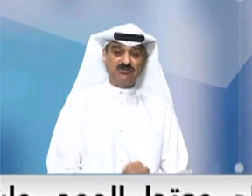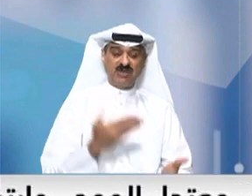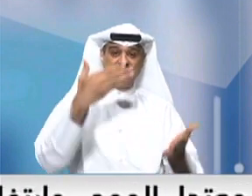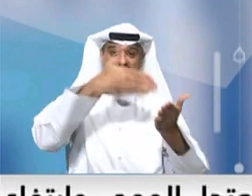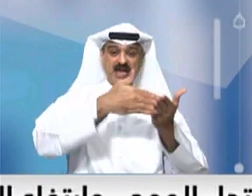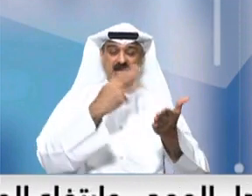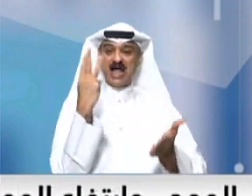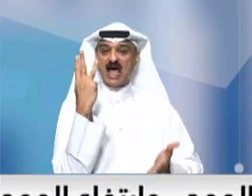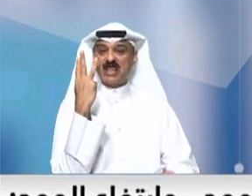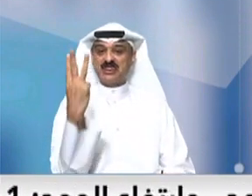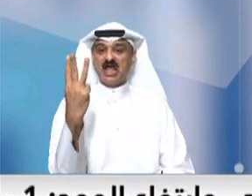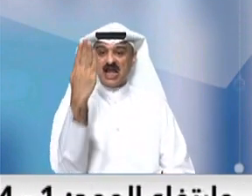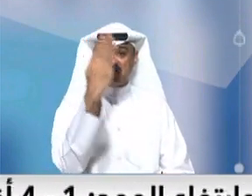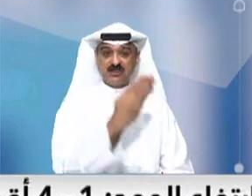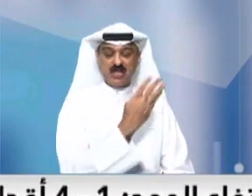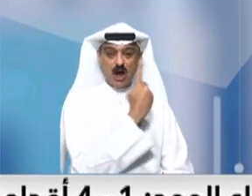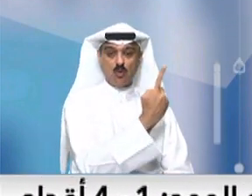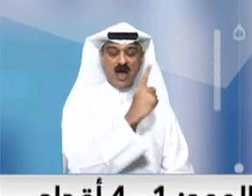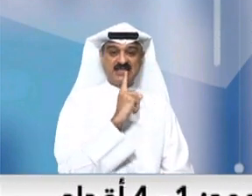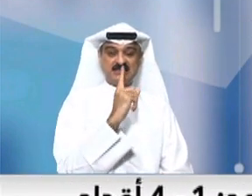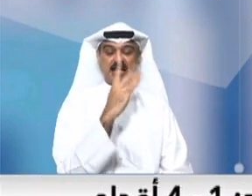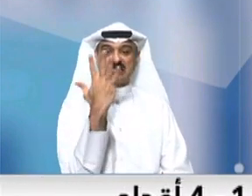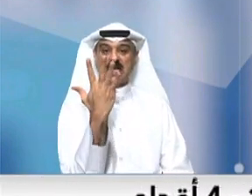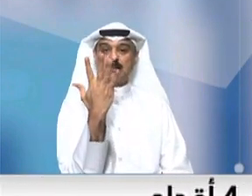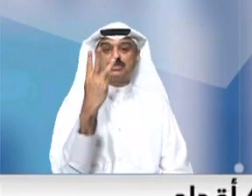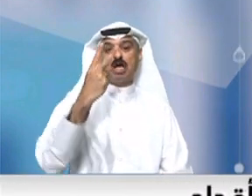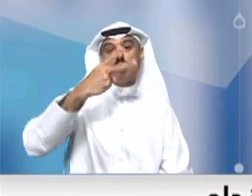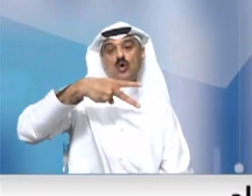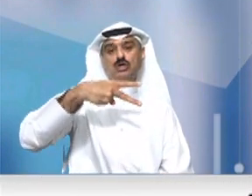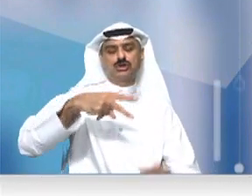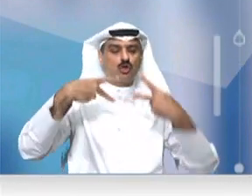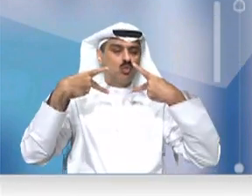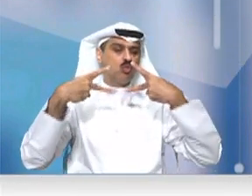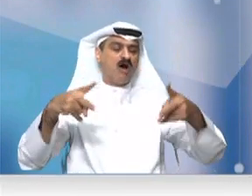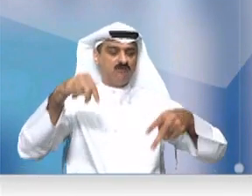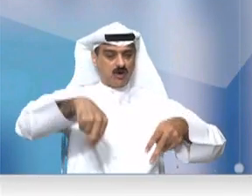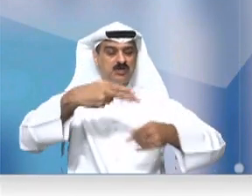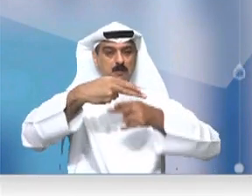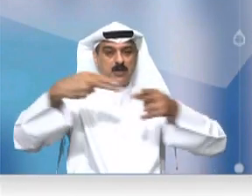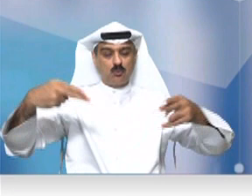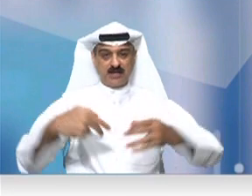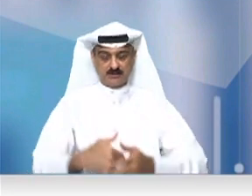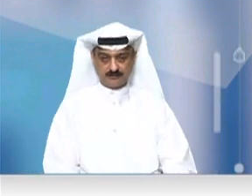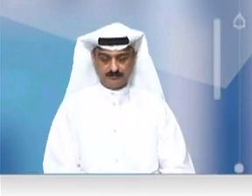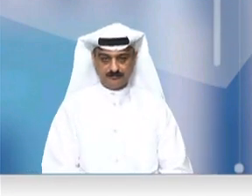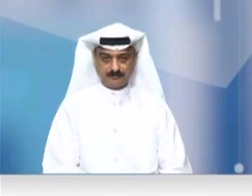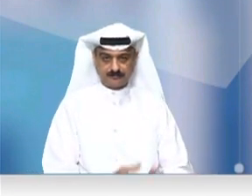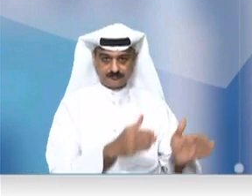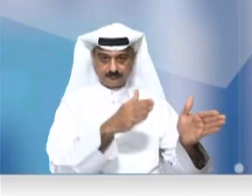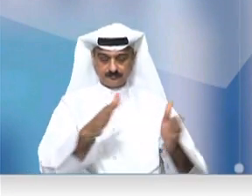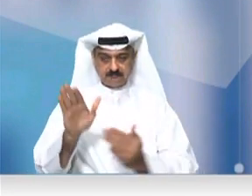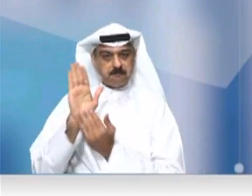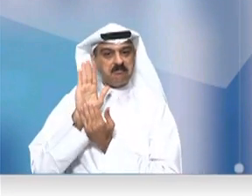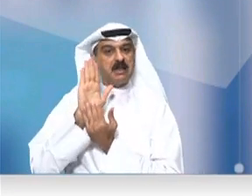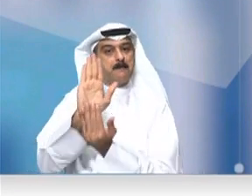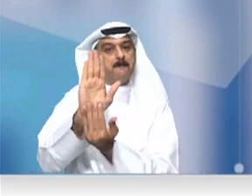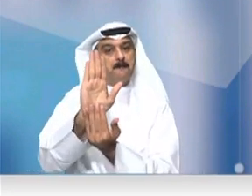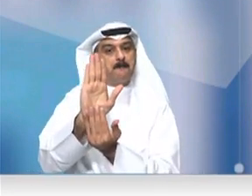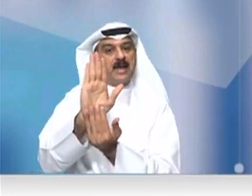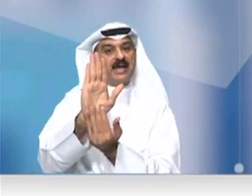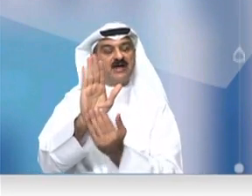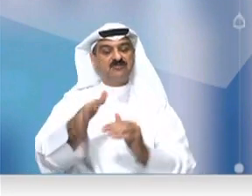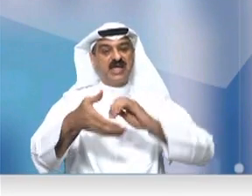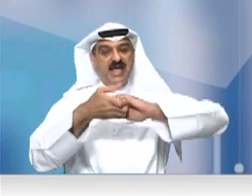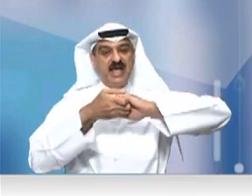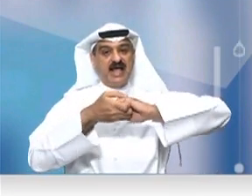من عام 2025 كإجراء روتيني وفقا للائحة الاتحاد. وقال بيان الاتحاد لكأس الخليج العربي